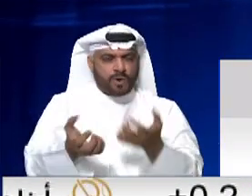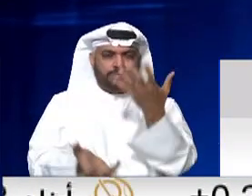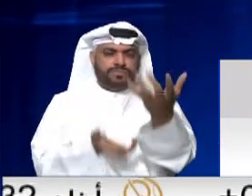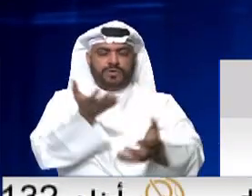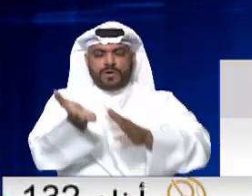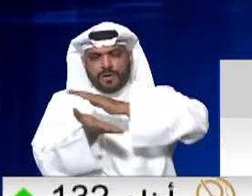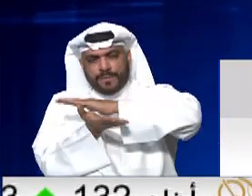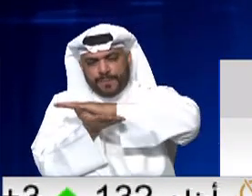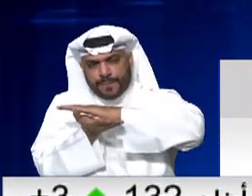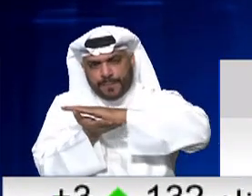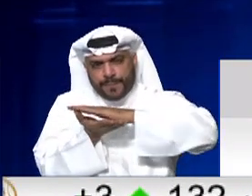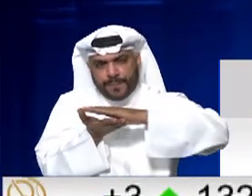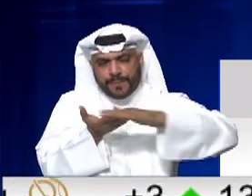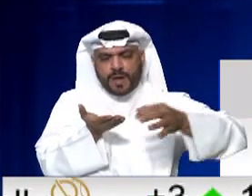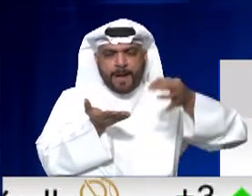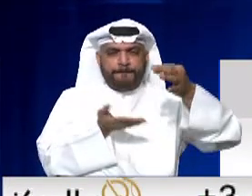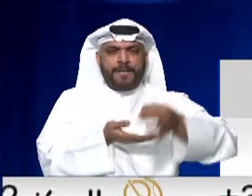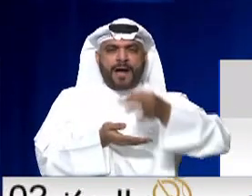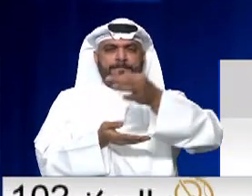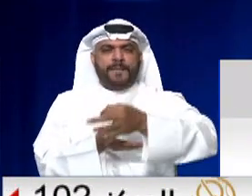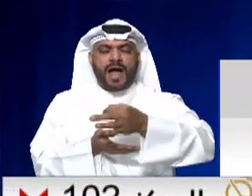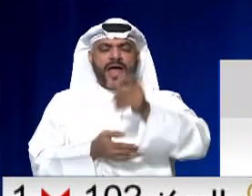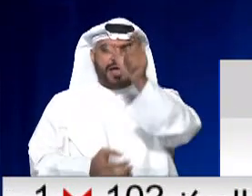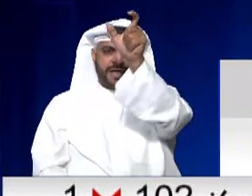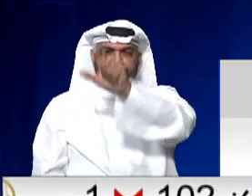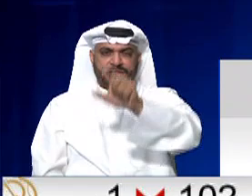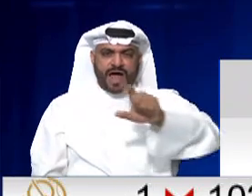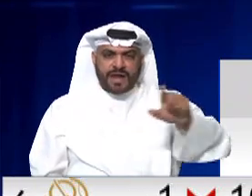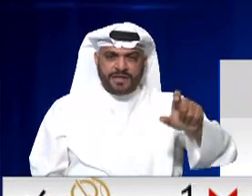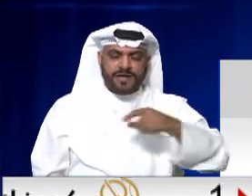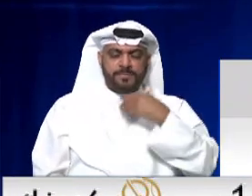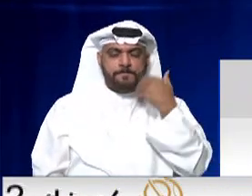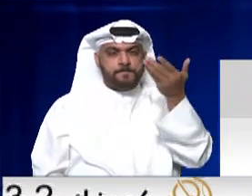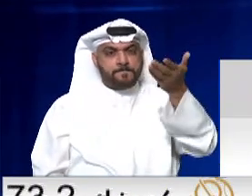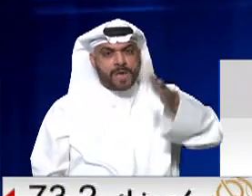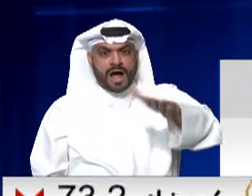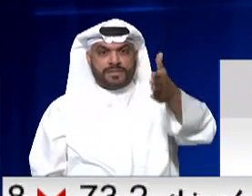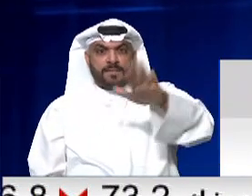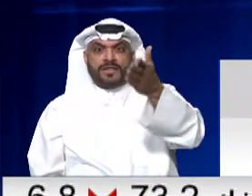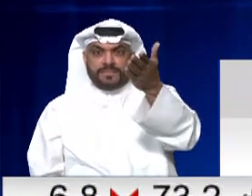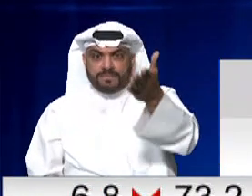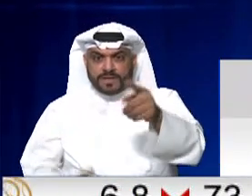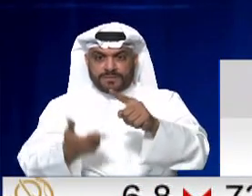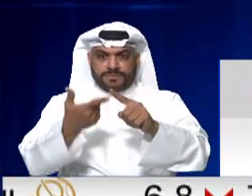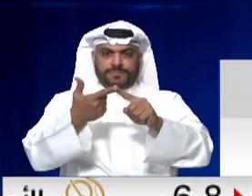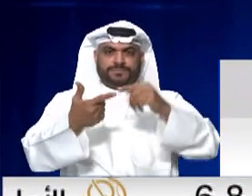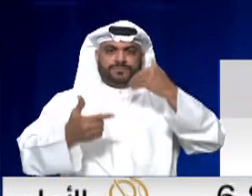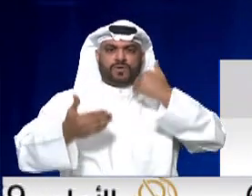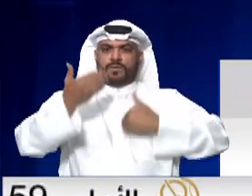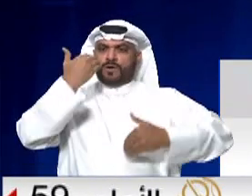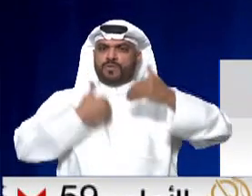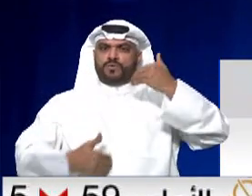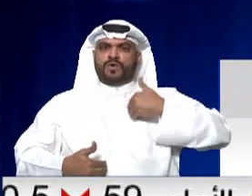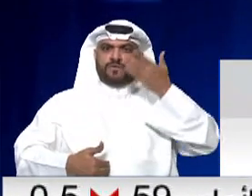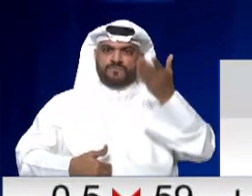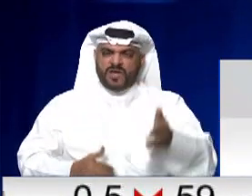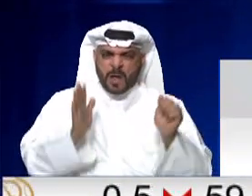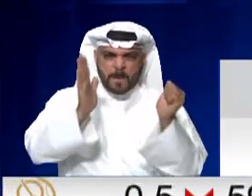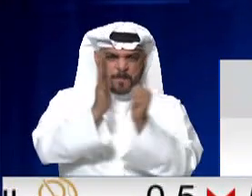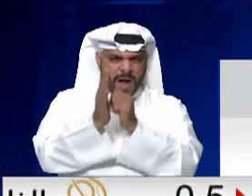اجتاحت مدن ايطاليه واسفرت عن سقوط عدد من الضحايا والاصابات وتدمير للمرافق العامه